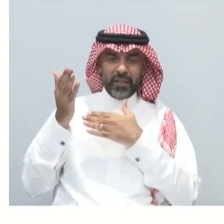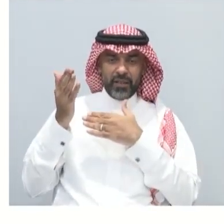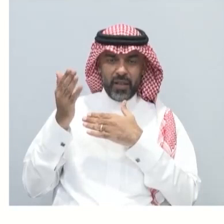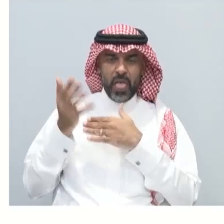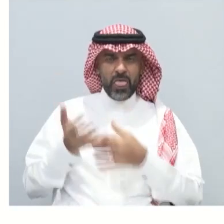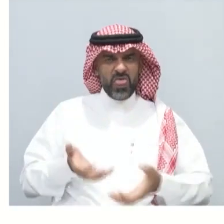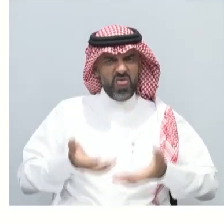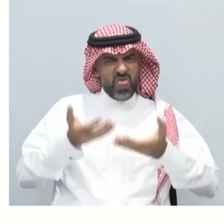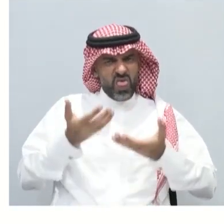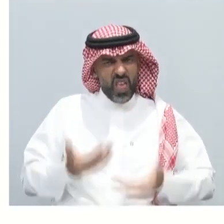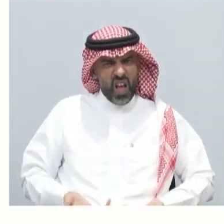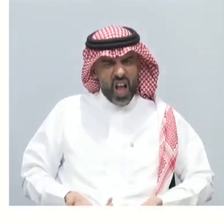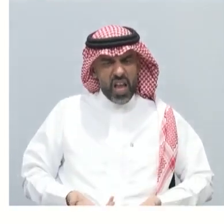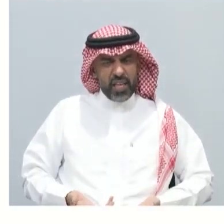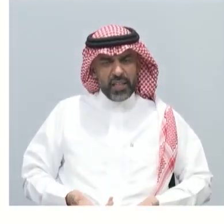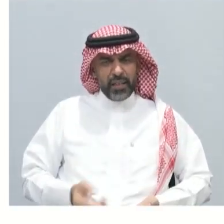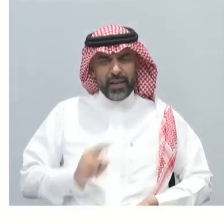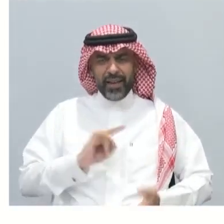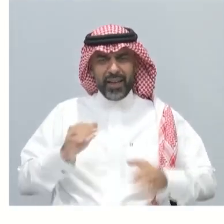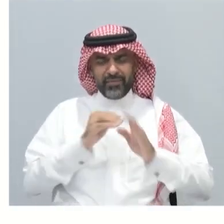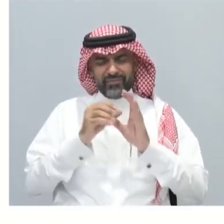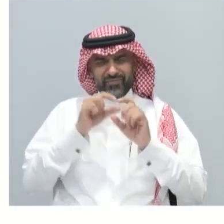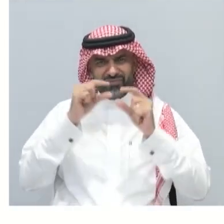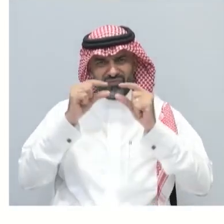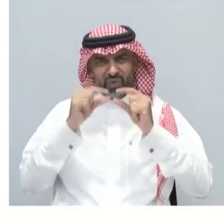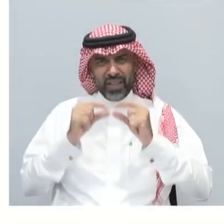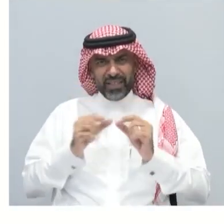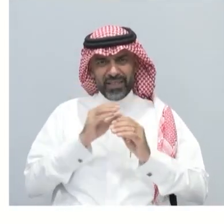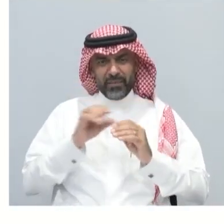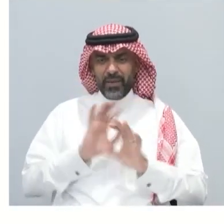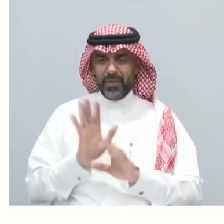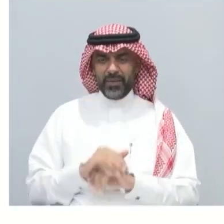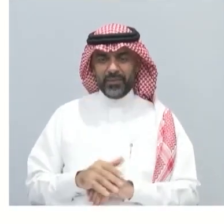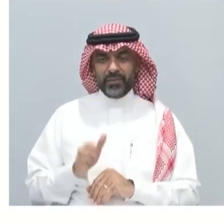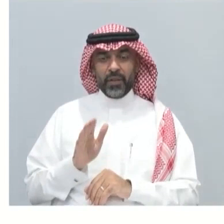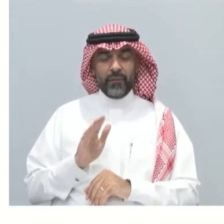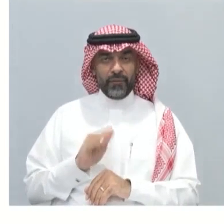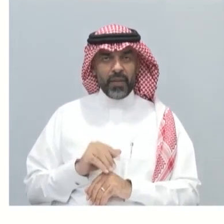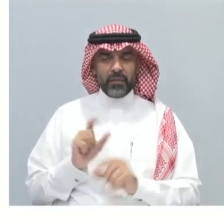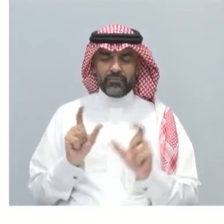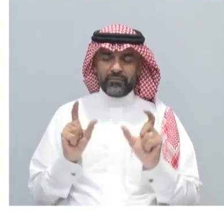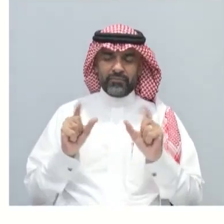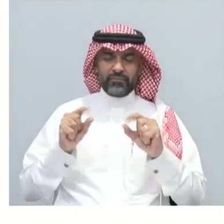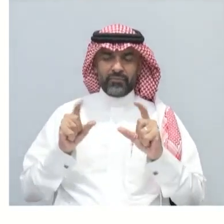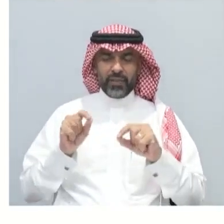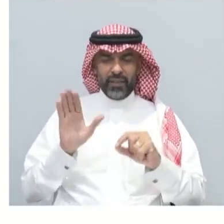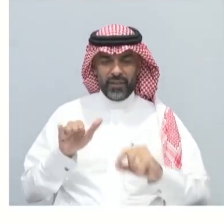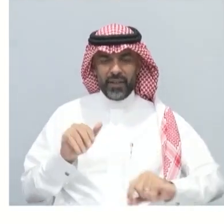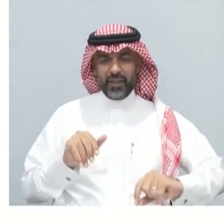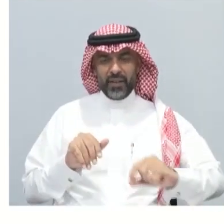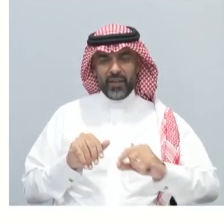حذاء الحصان كما ذكرنا قبل قليل له كلابات للامساك بالغذاء ول واقط